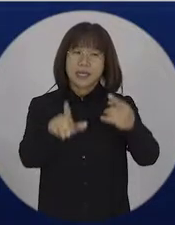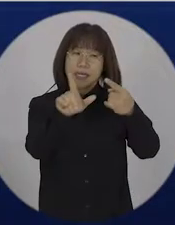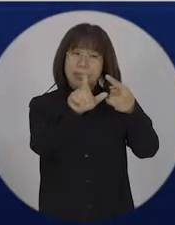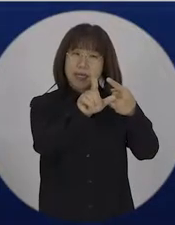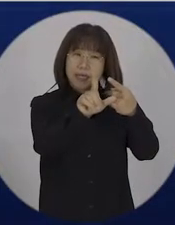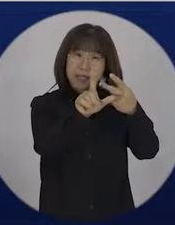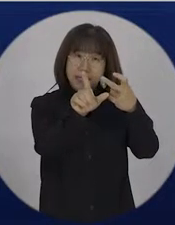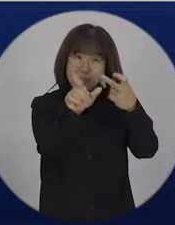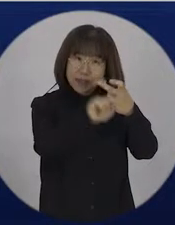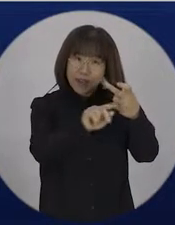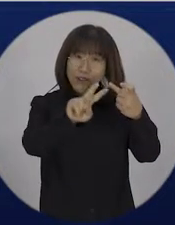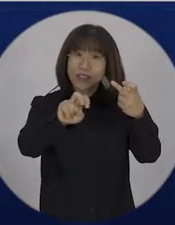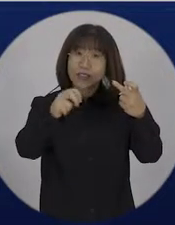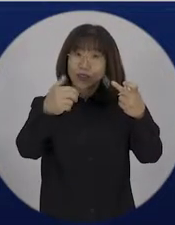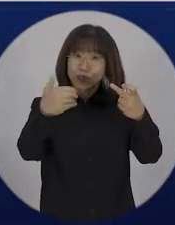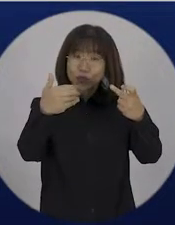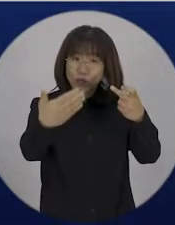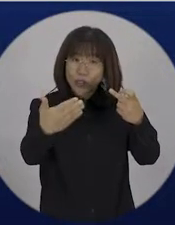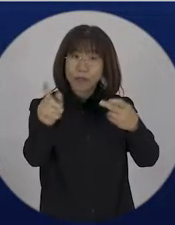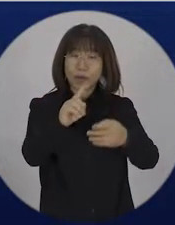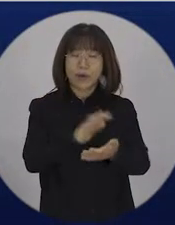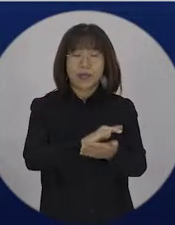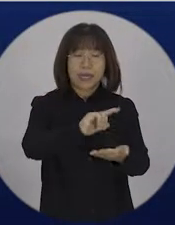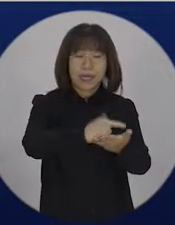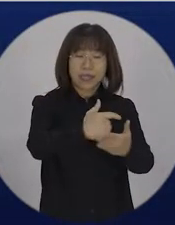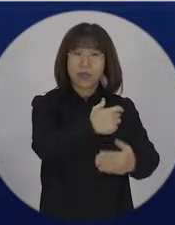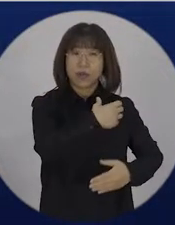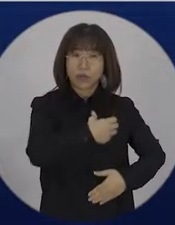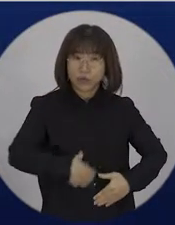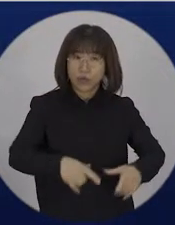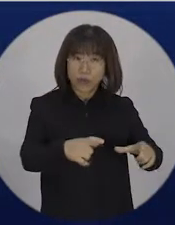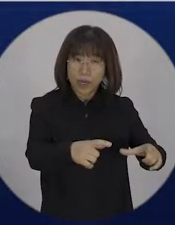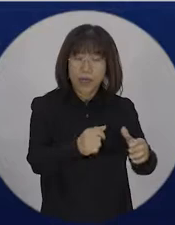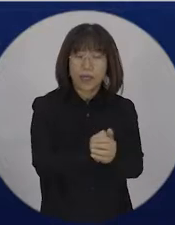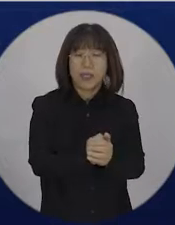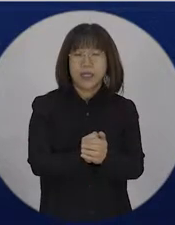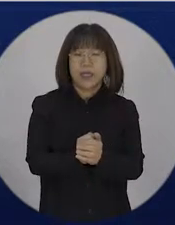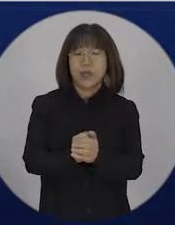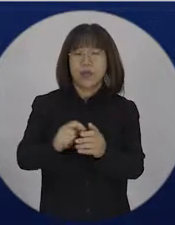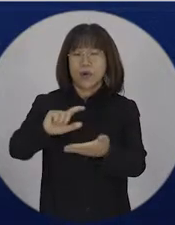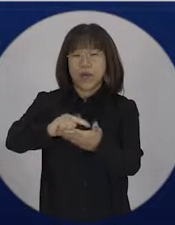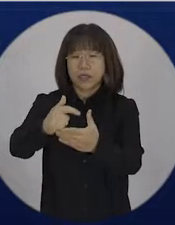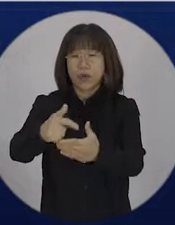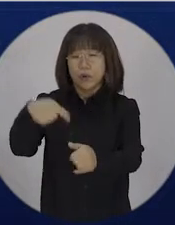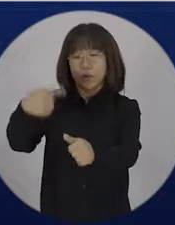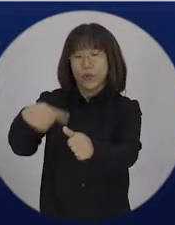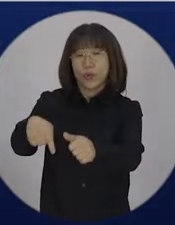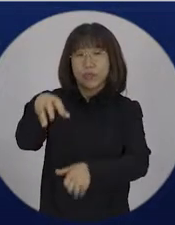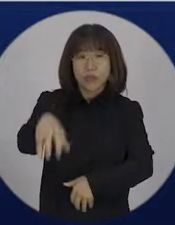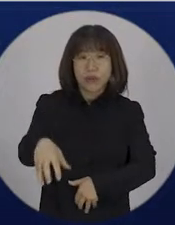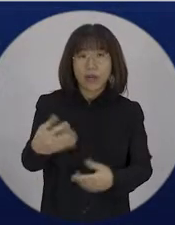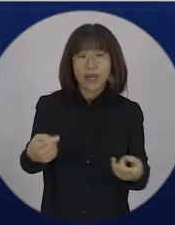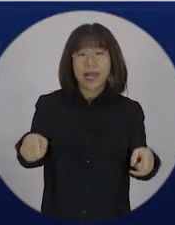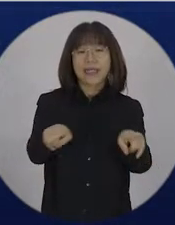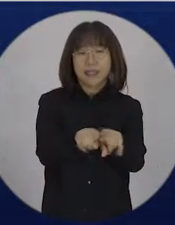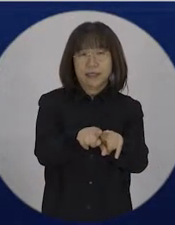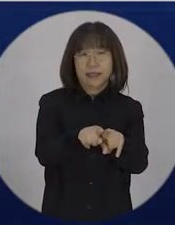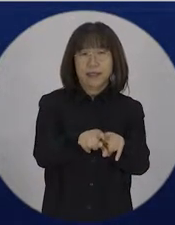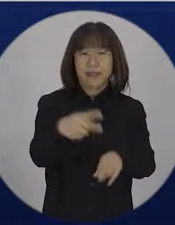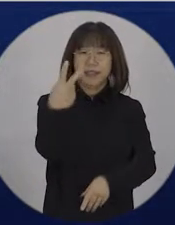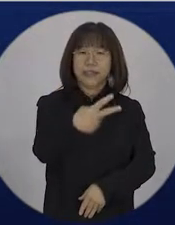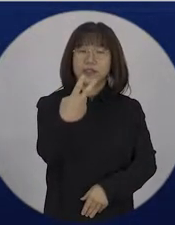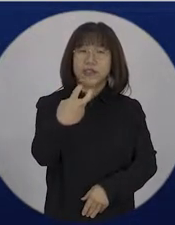지난 29일 강서구 와 서울시 교육청이 함께 수준 높은 공교육과 행복 교육도시 를 실현하기 위한